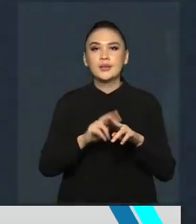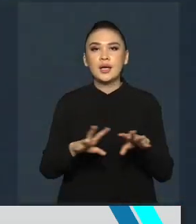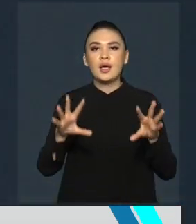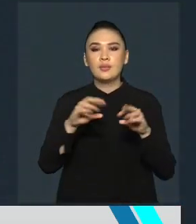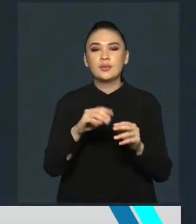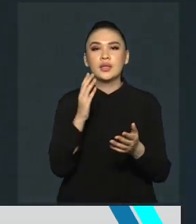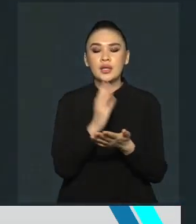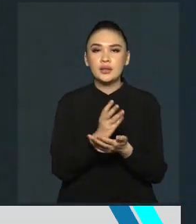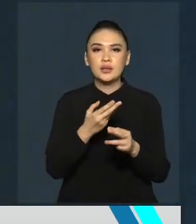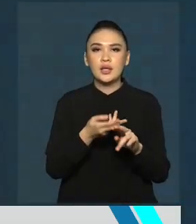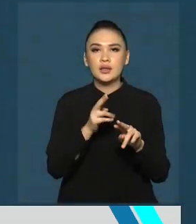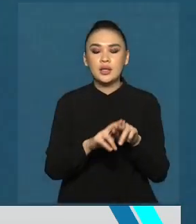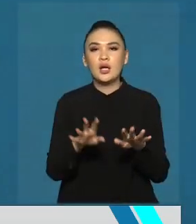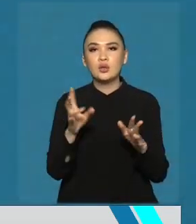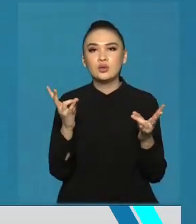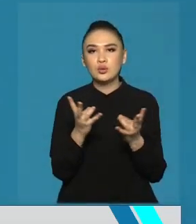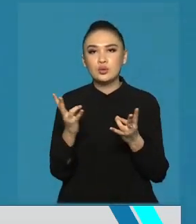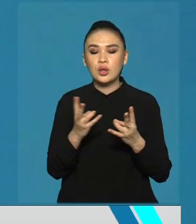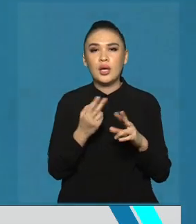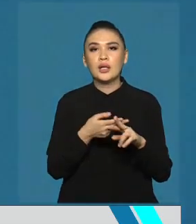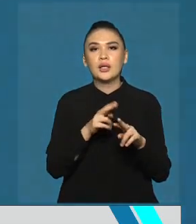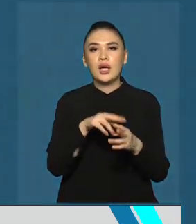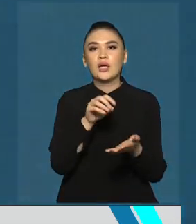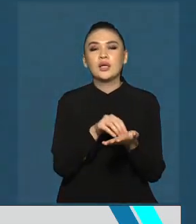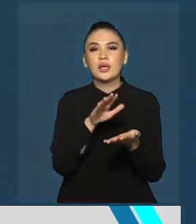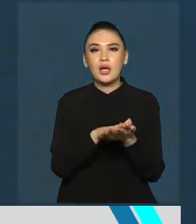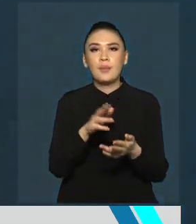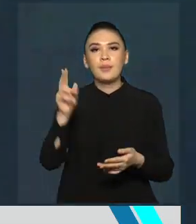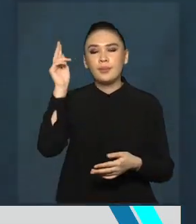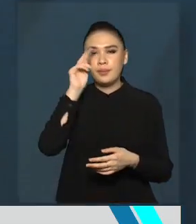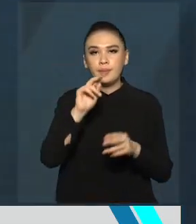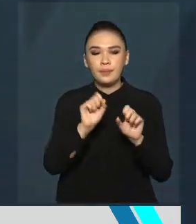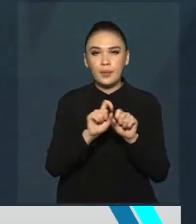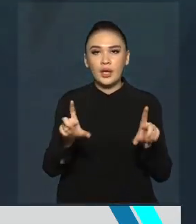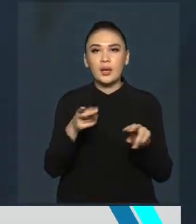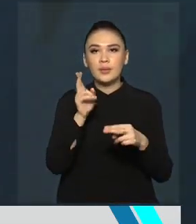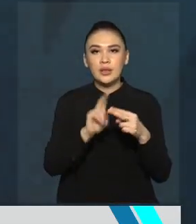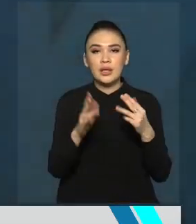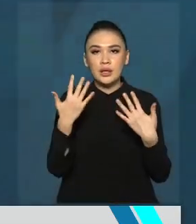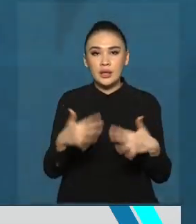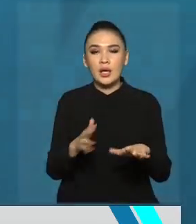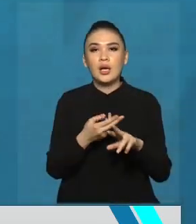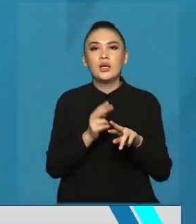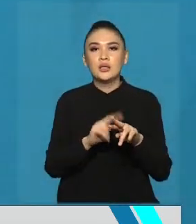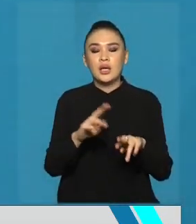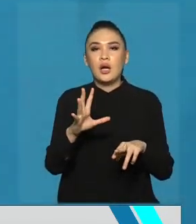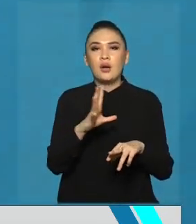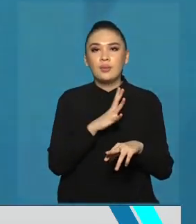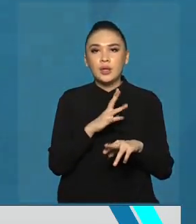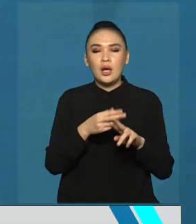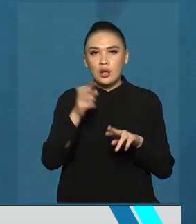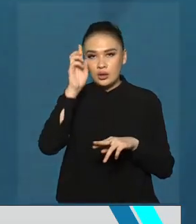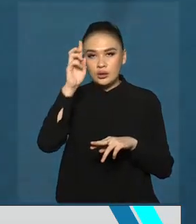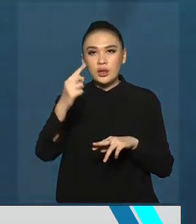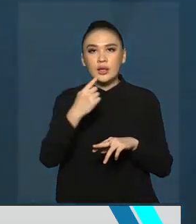болады. Біз осы талапты осы тұжырымдамаға енгізіп отырмыз. Мектеп бітіргеннен кейін де, мемлекеттік қызметке қабылданғаннан кейін де мемлекеттік